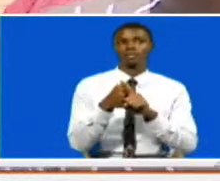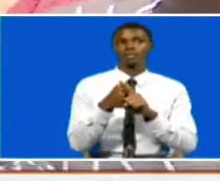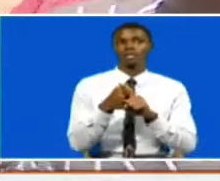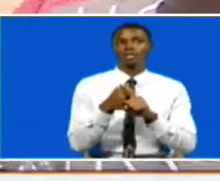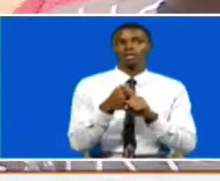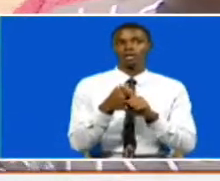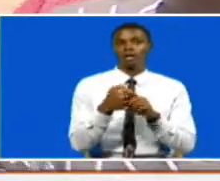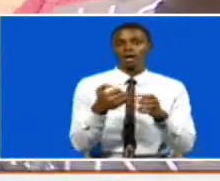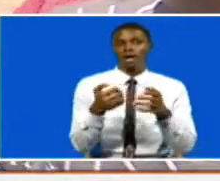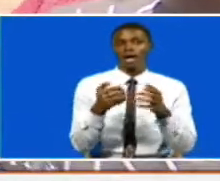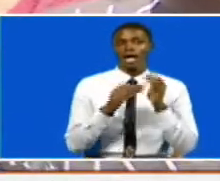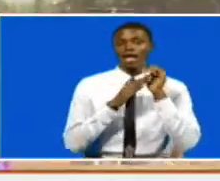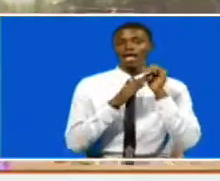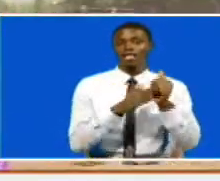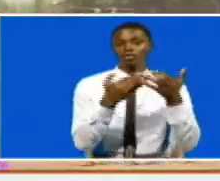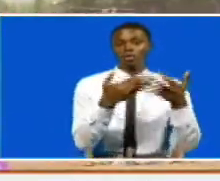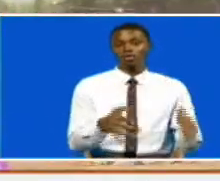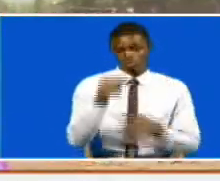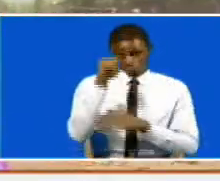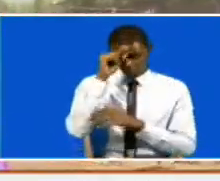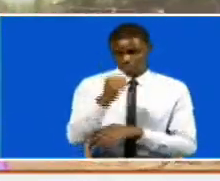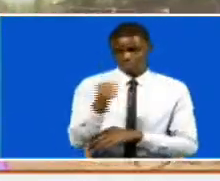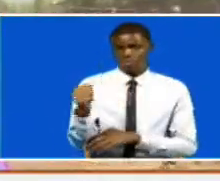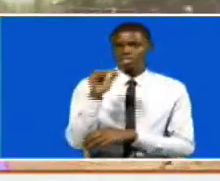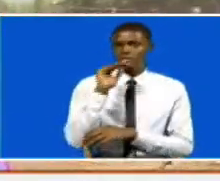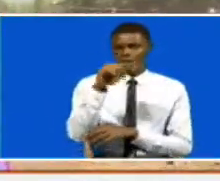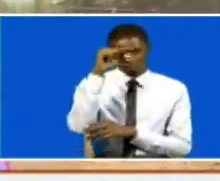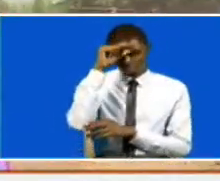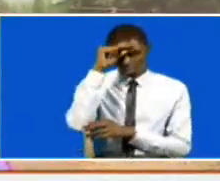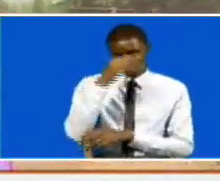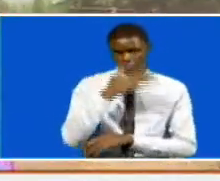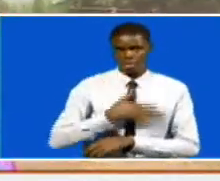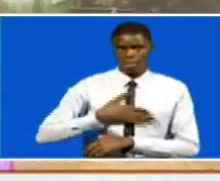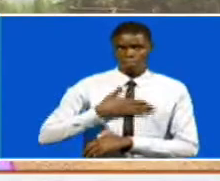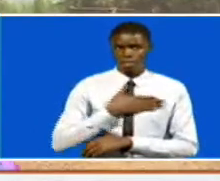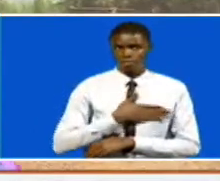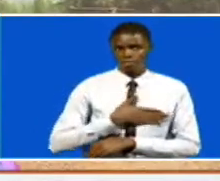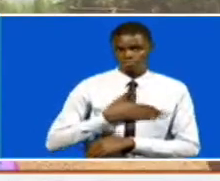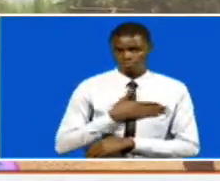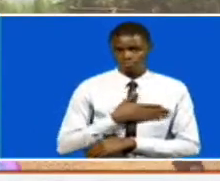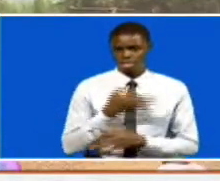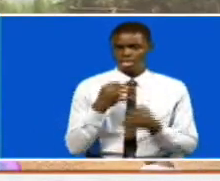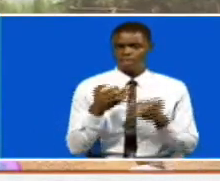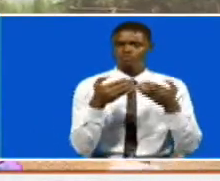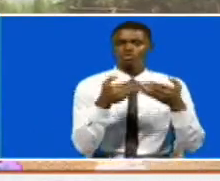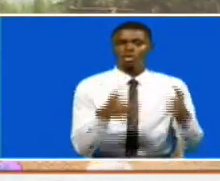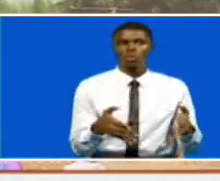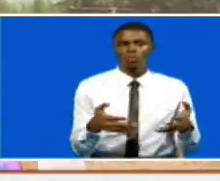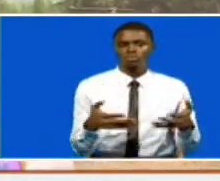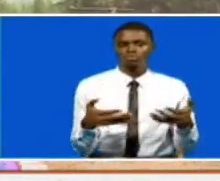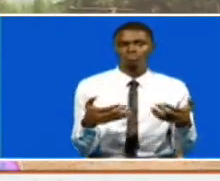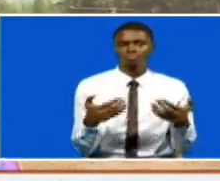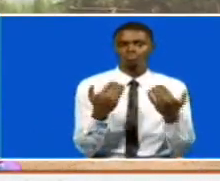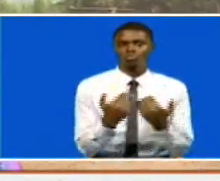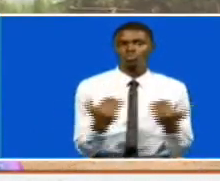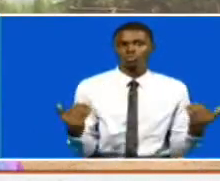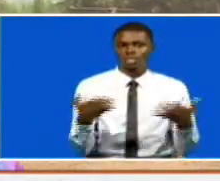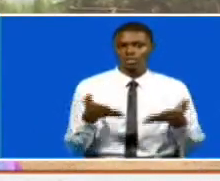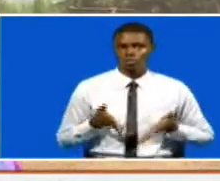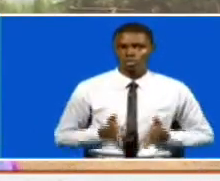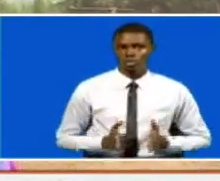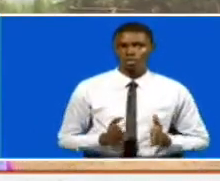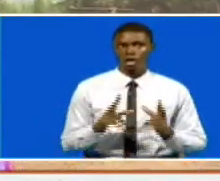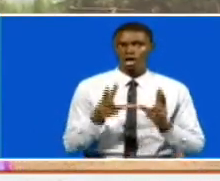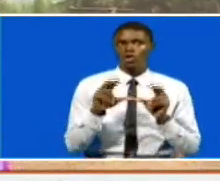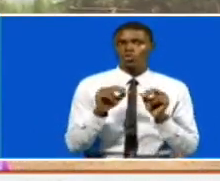loss on the government side. Mimi naomba serikali tafadhali, kama tunapoteza watoto namna hii na tunasaa, kwa hivyo